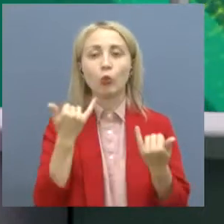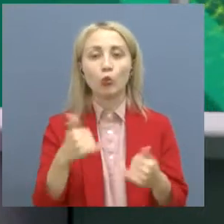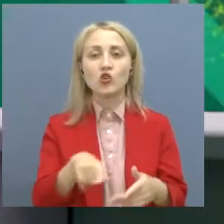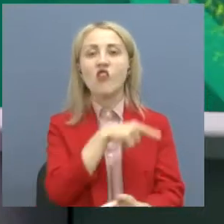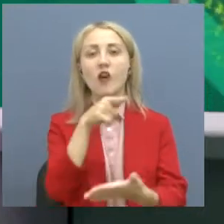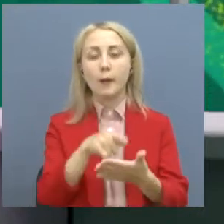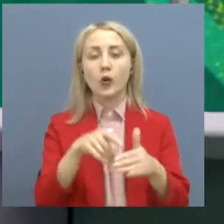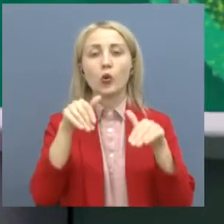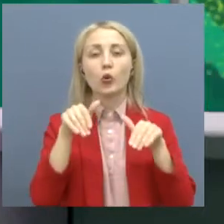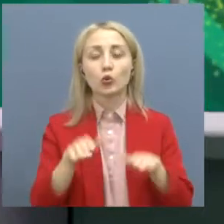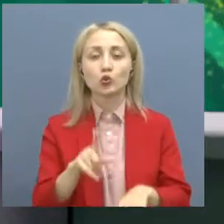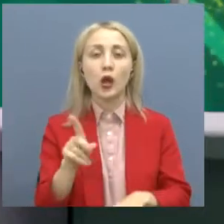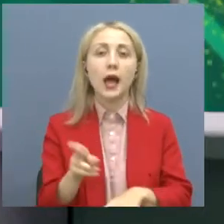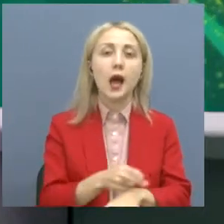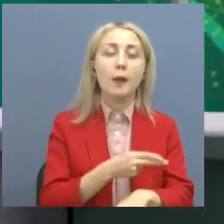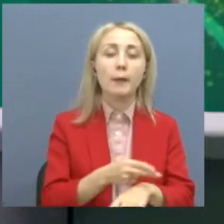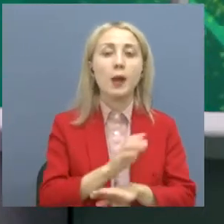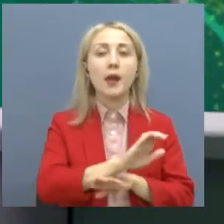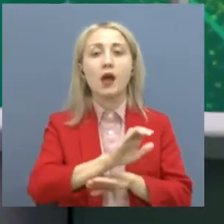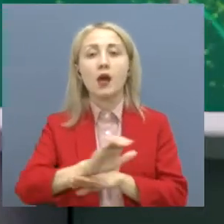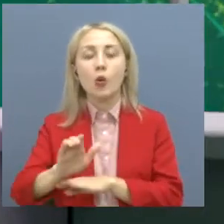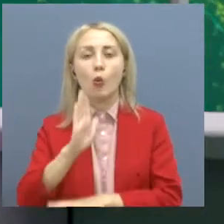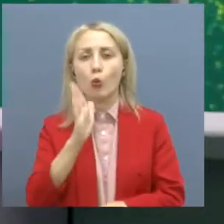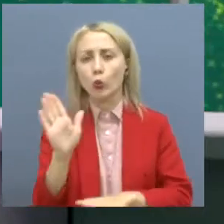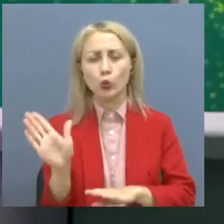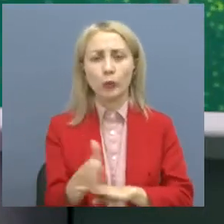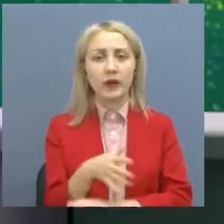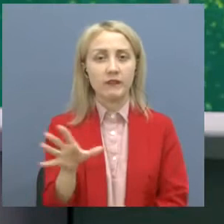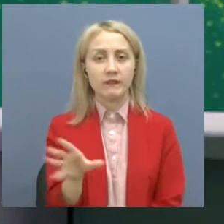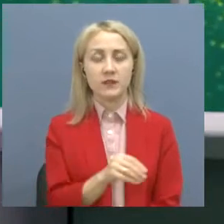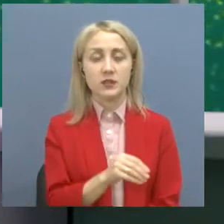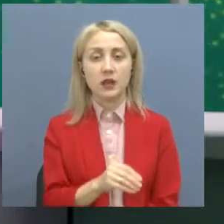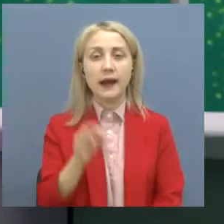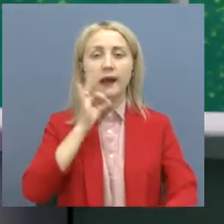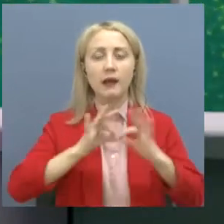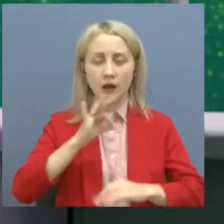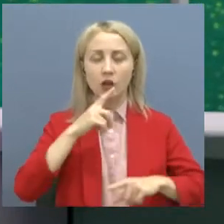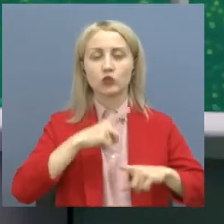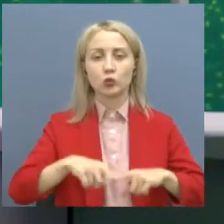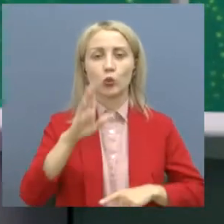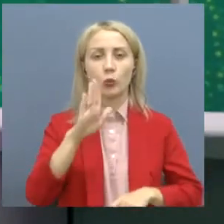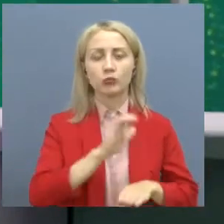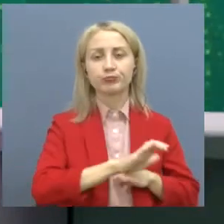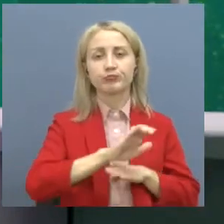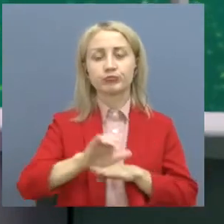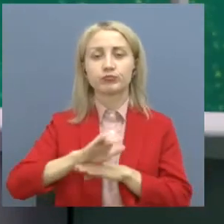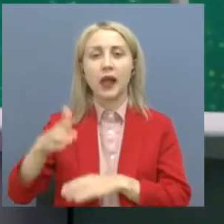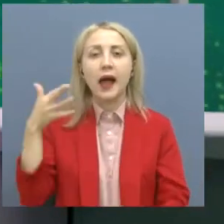Министр дәрі-дәрмек жеткізуге кедергі болған түйткілдер толық жойылып, медикаменттер жуық арада қоймалардан дәріханаларға